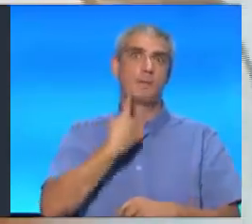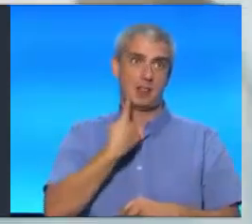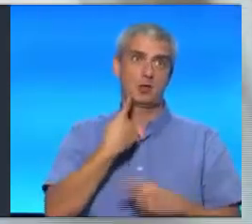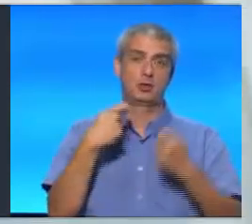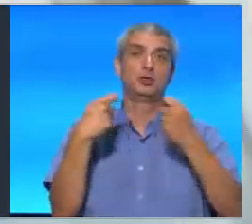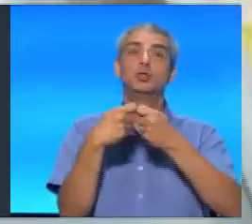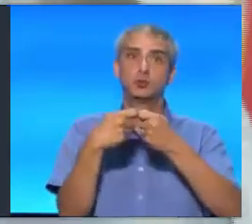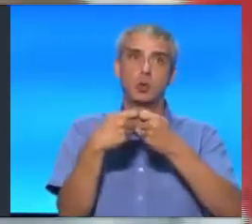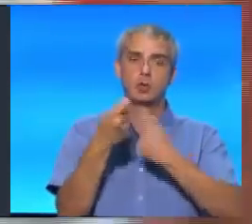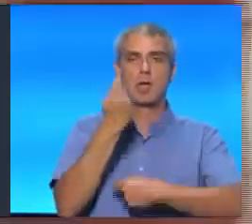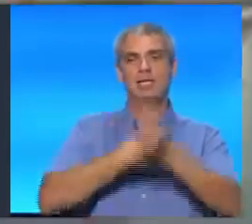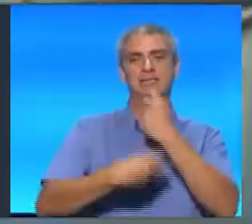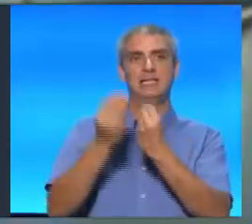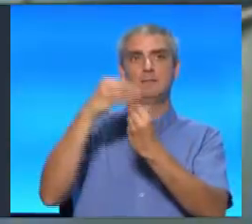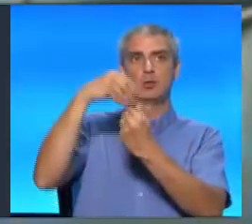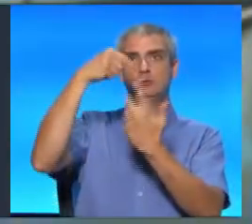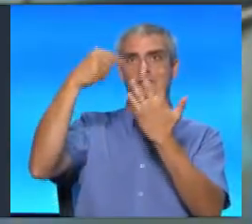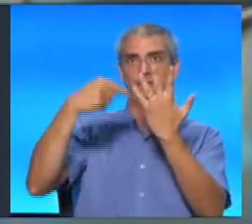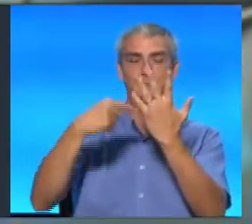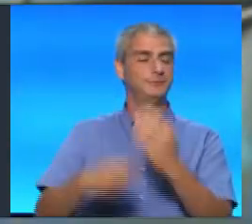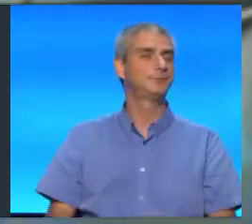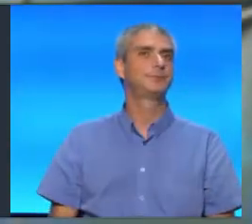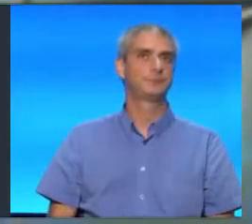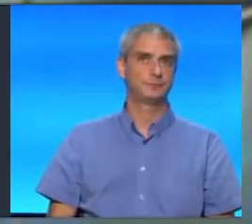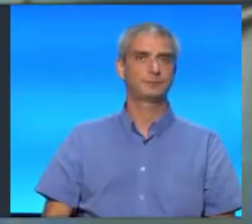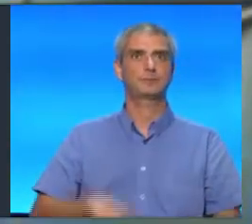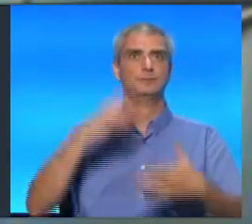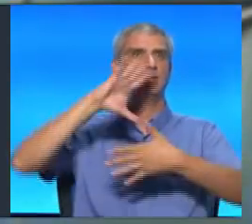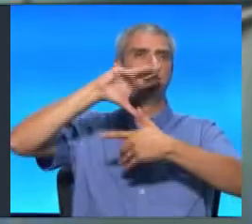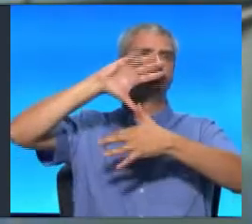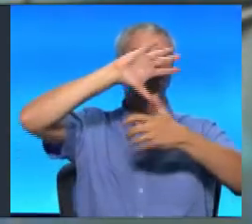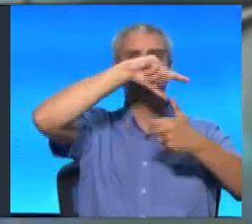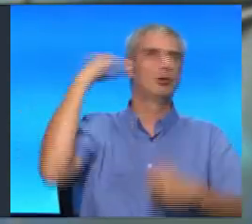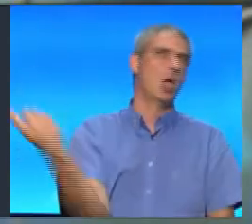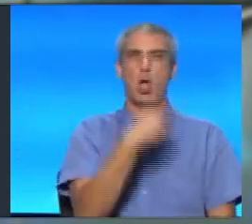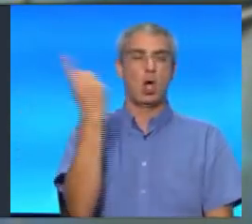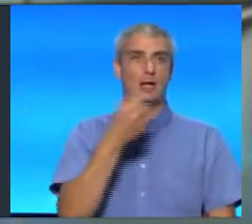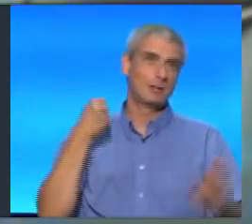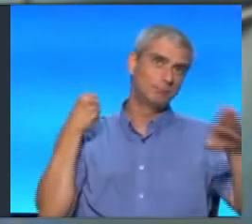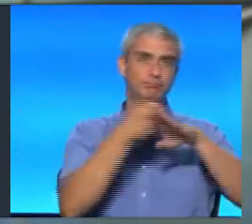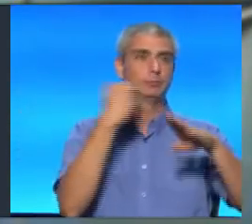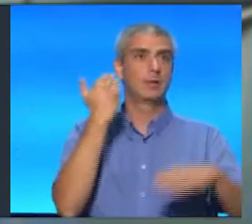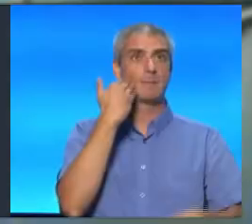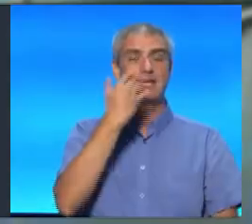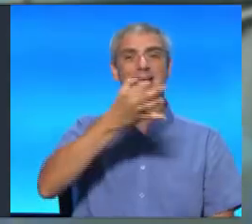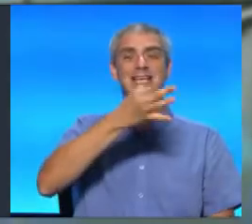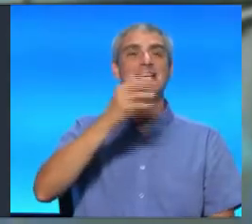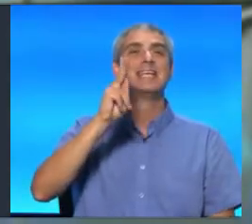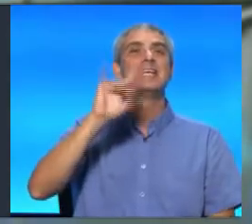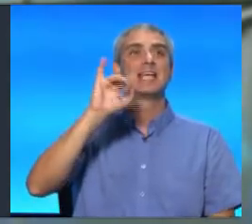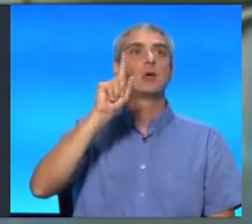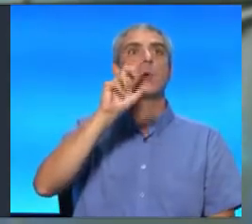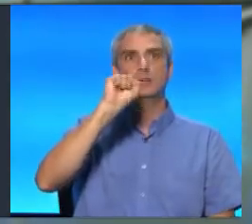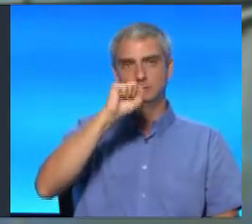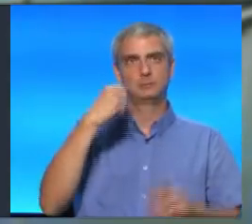הקשורות בעסקיו הנוספים. הוריקן אירמה החל להכות באמריקה, האי קי ווסט ספג מהלומה, העיר מיאמי